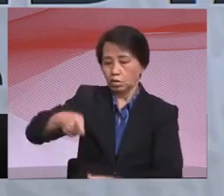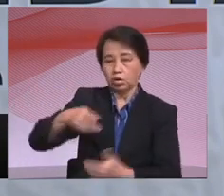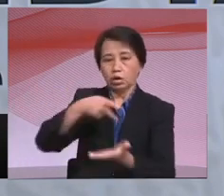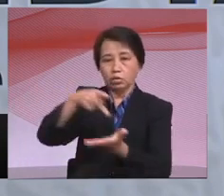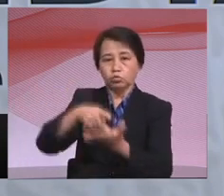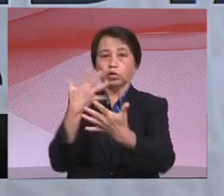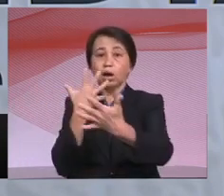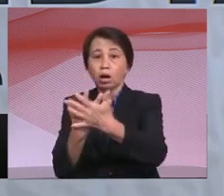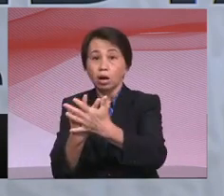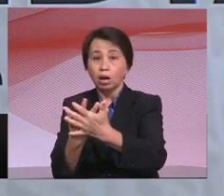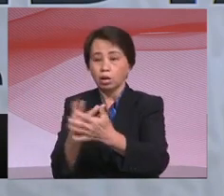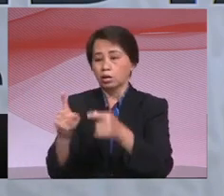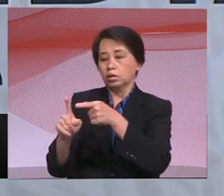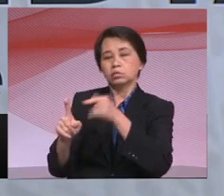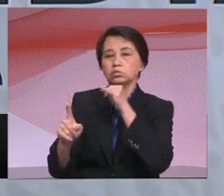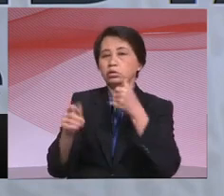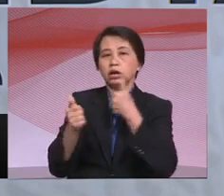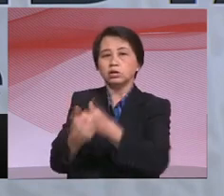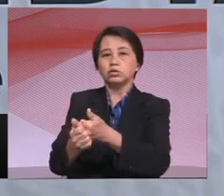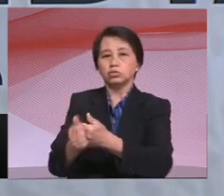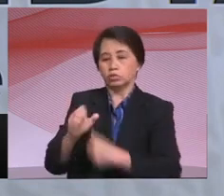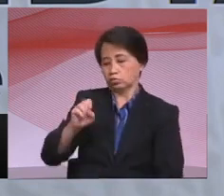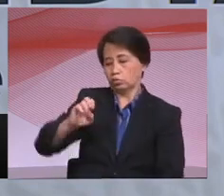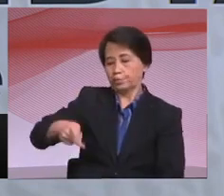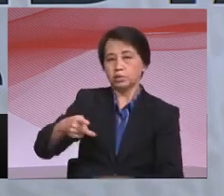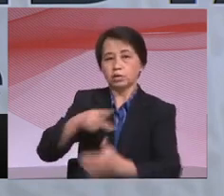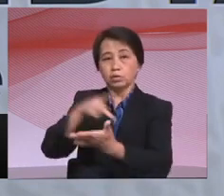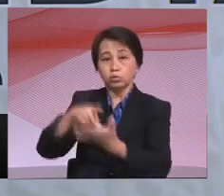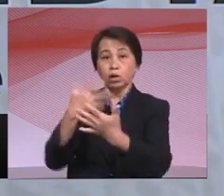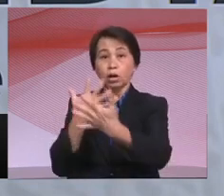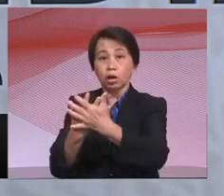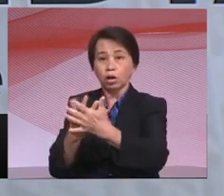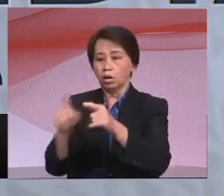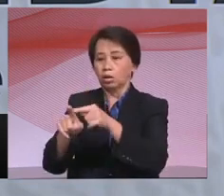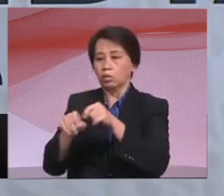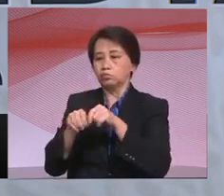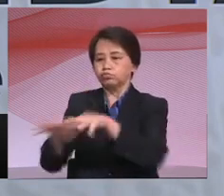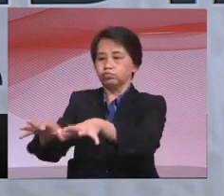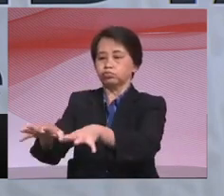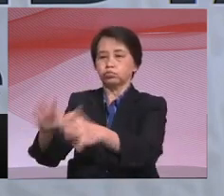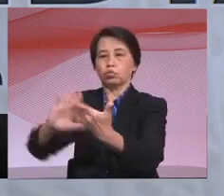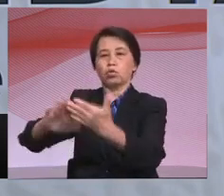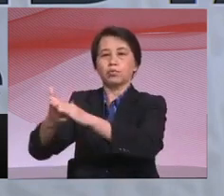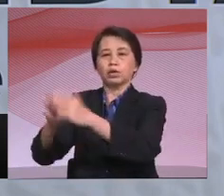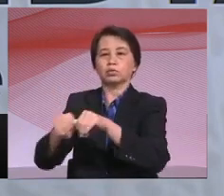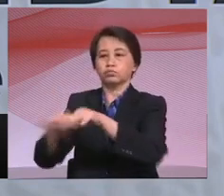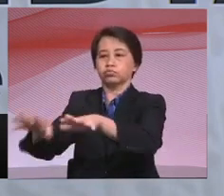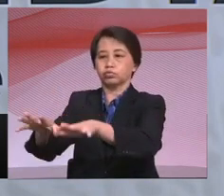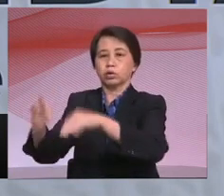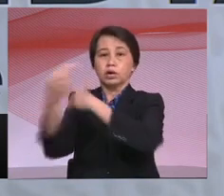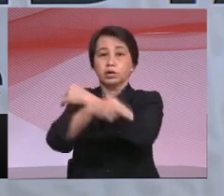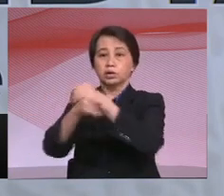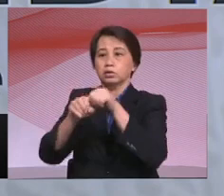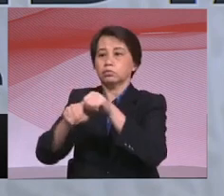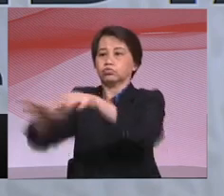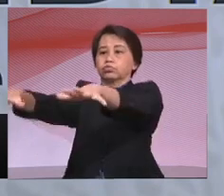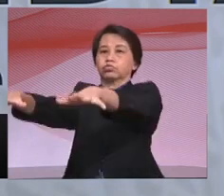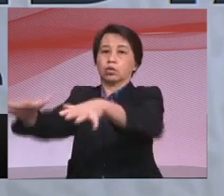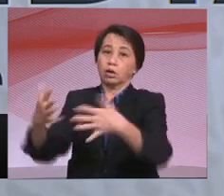kuarantin, tidak patuh kepada SOP di pusat kuarantin dan menjangkiti satu komuniti dan juga satu negeri, iaitu